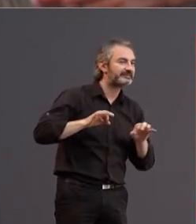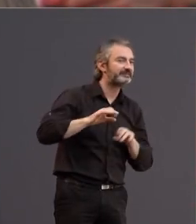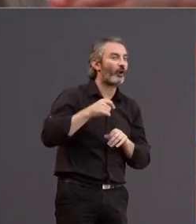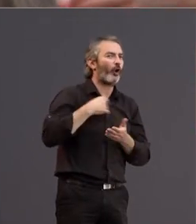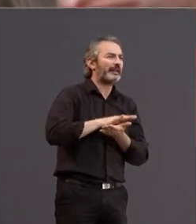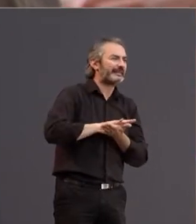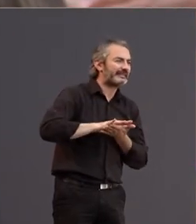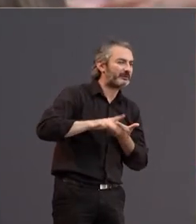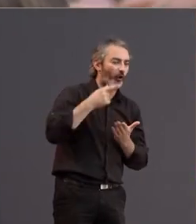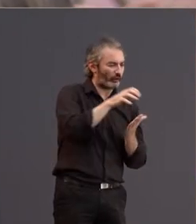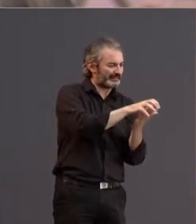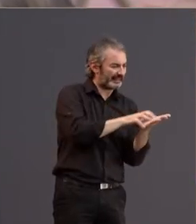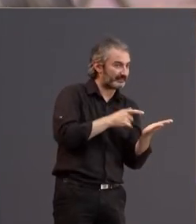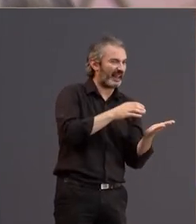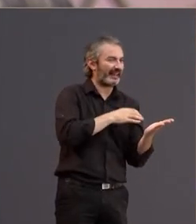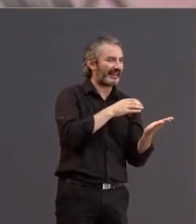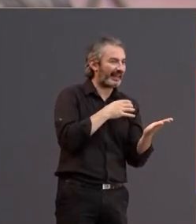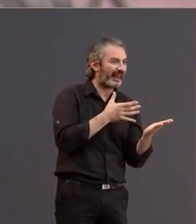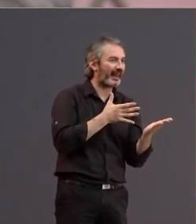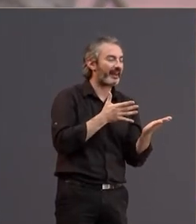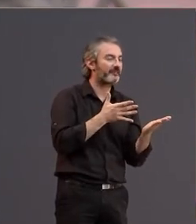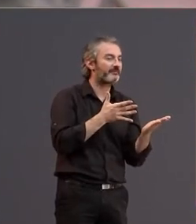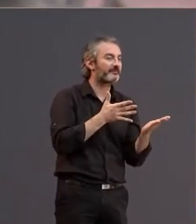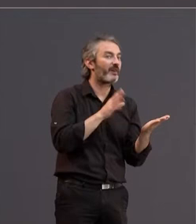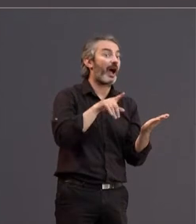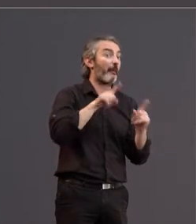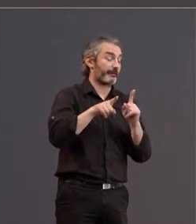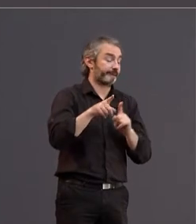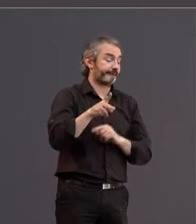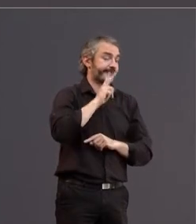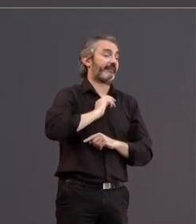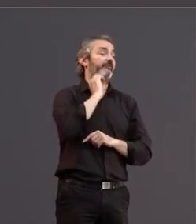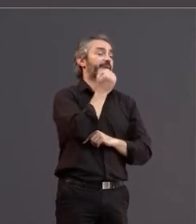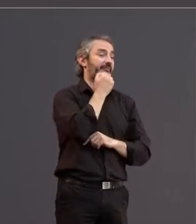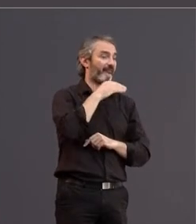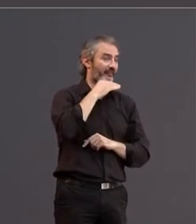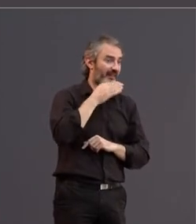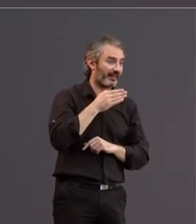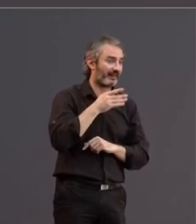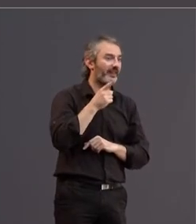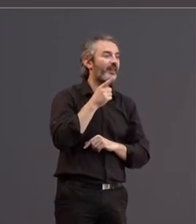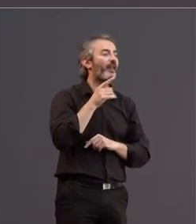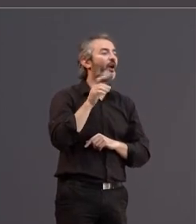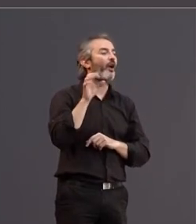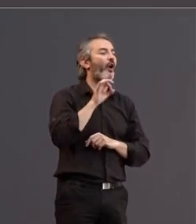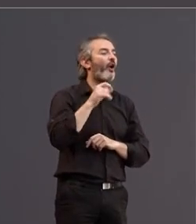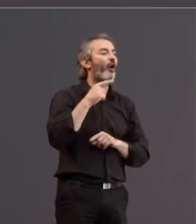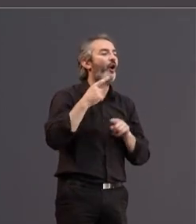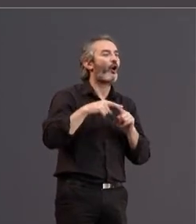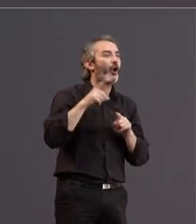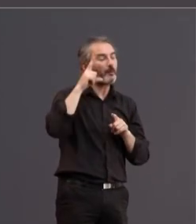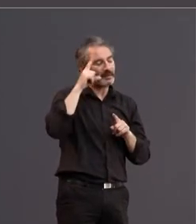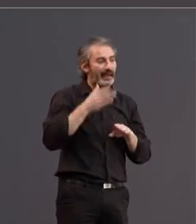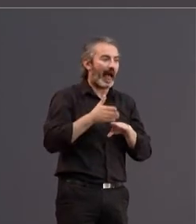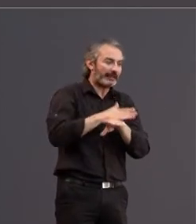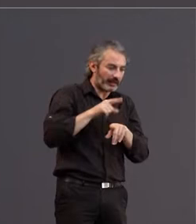temps un text al client i que doncs, s'han enfadat. Que se'ns ha oblidat un lliurament i hem d'estar la nit anterior